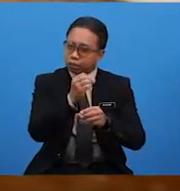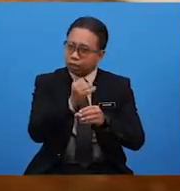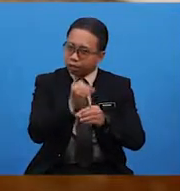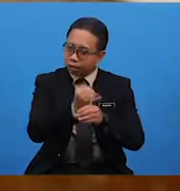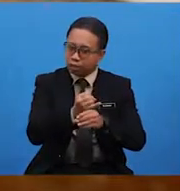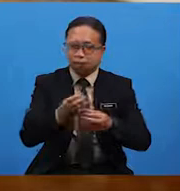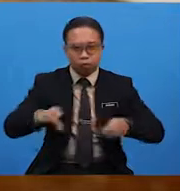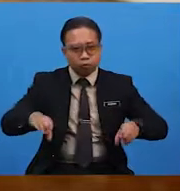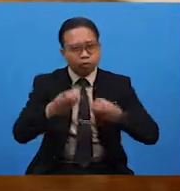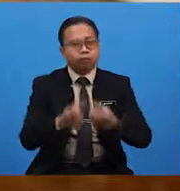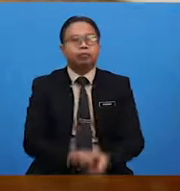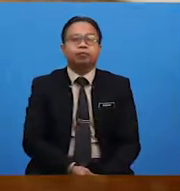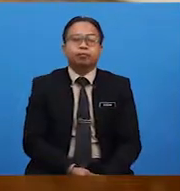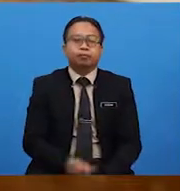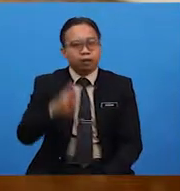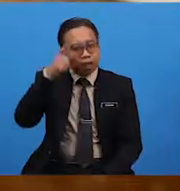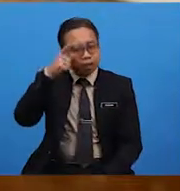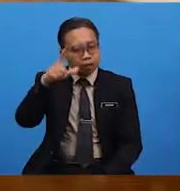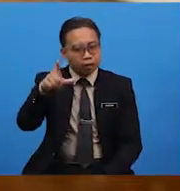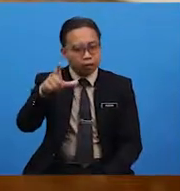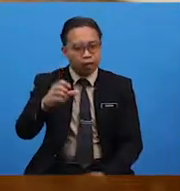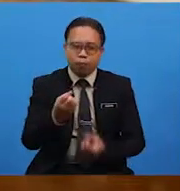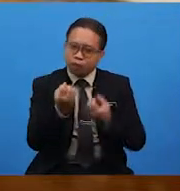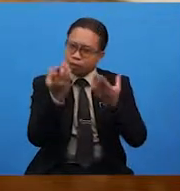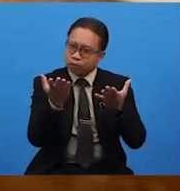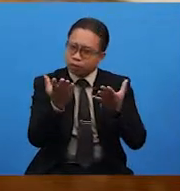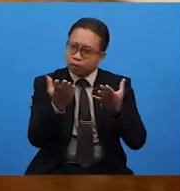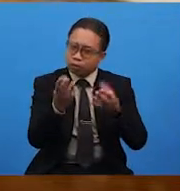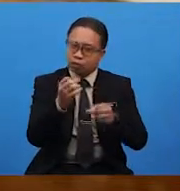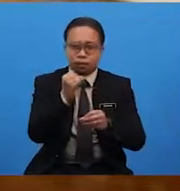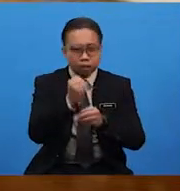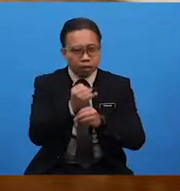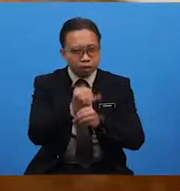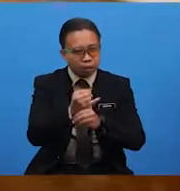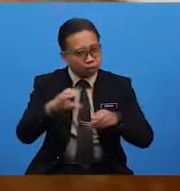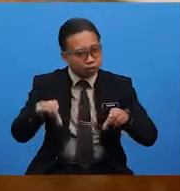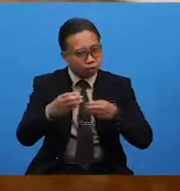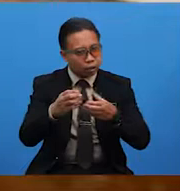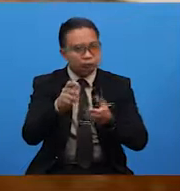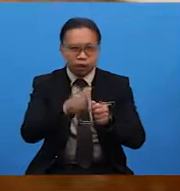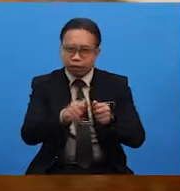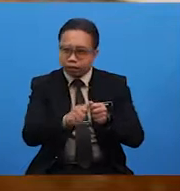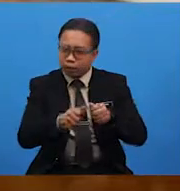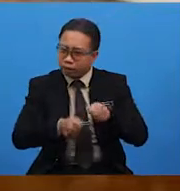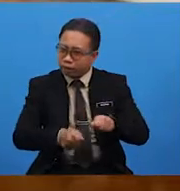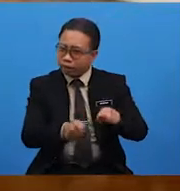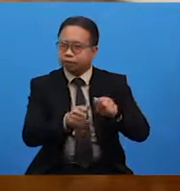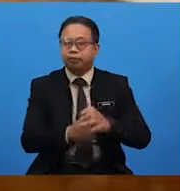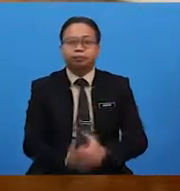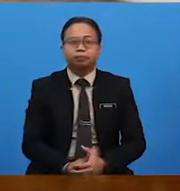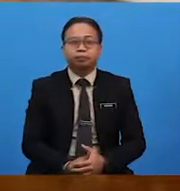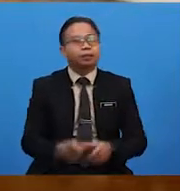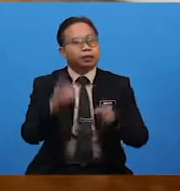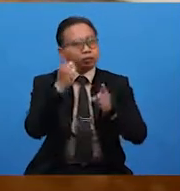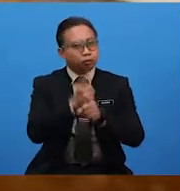sih Days jadi kita akan lihat pengaruh pelbagai bentuk karya yang dihasilkan melalui setiap aliran Iya tepat sekali